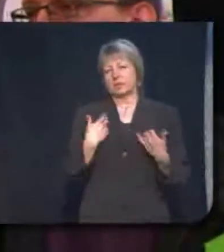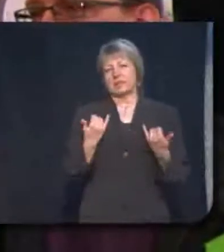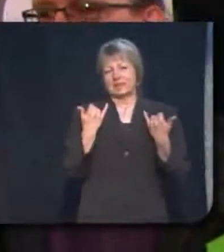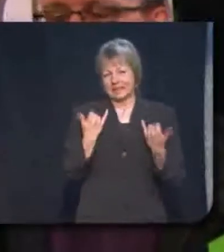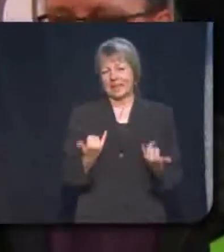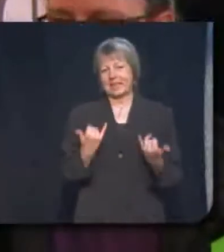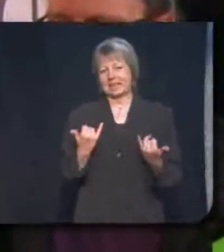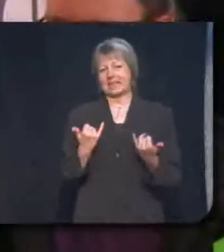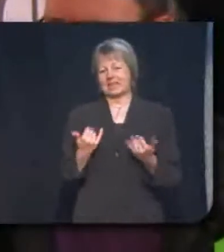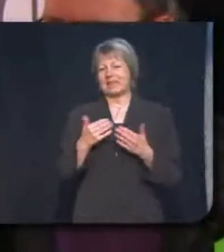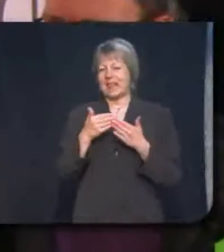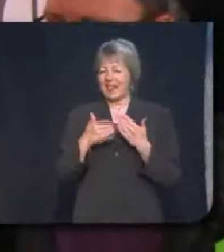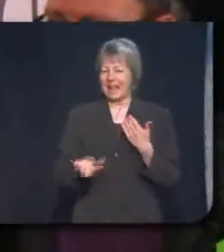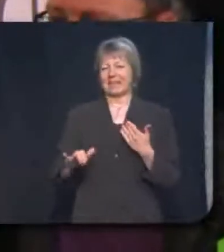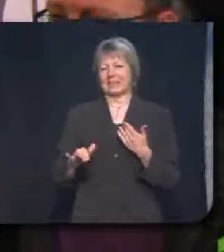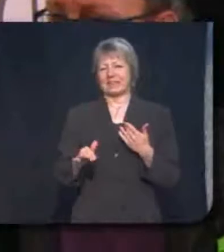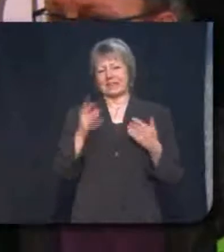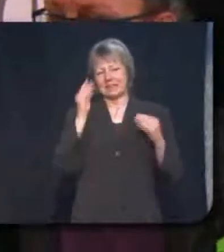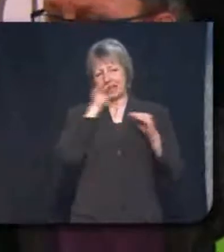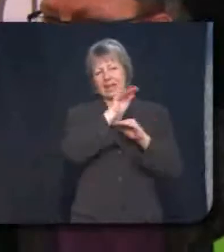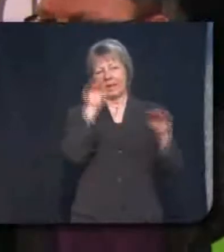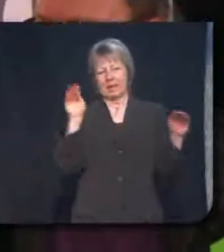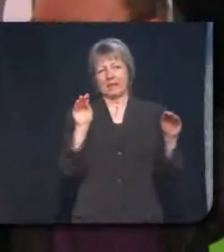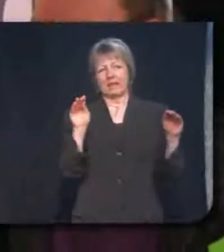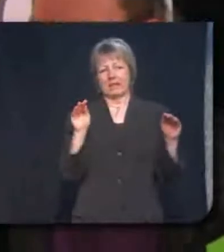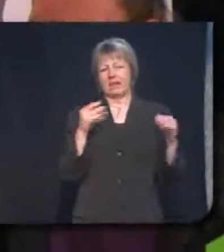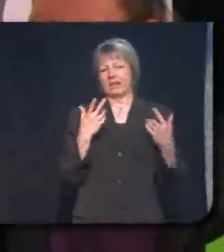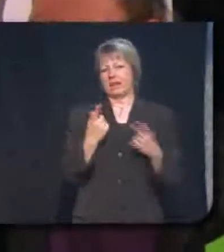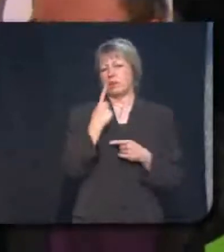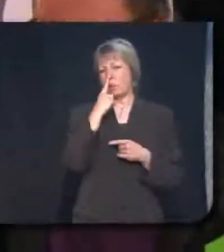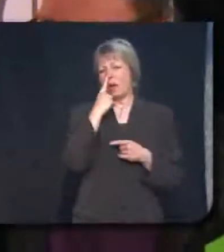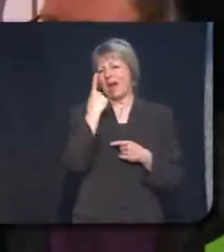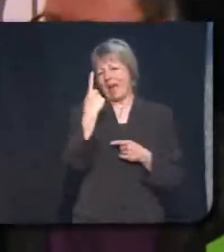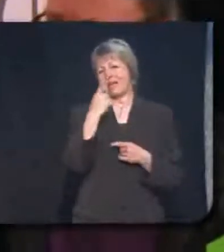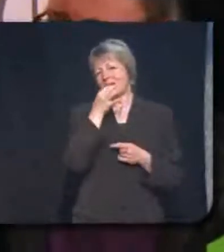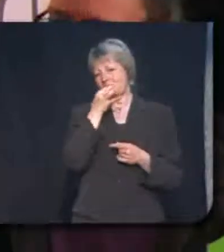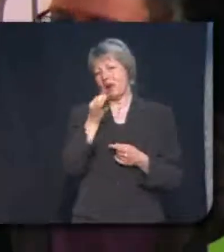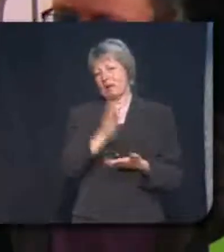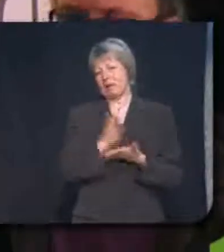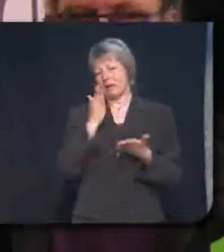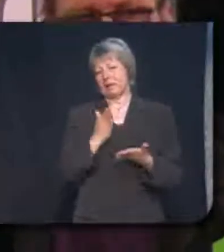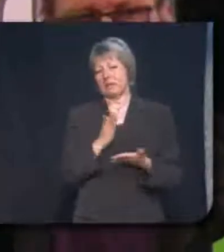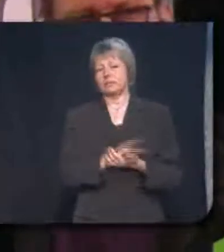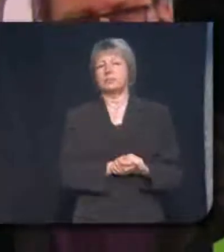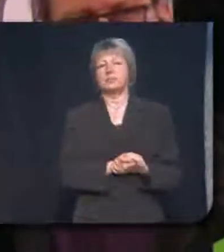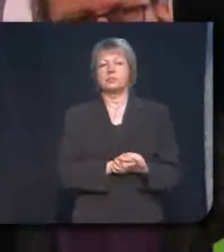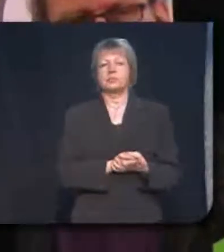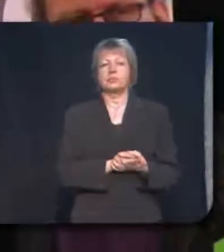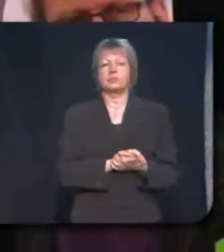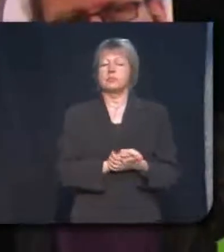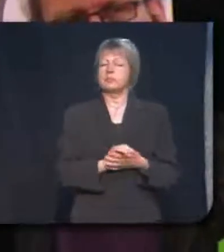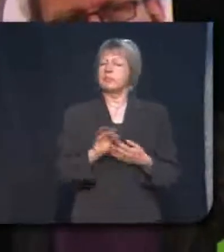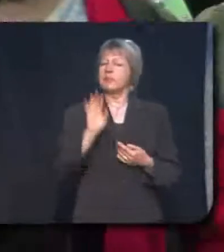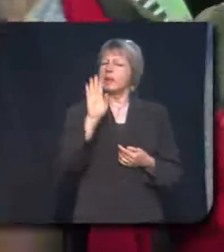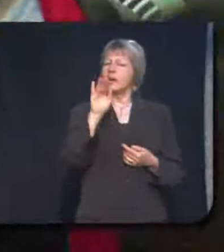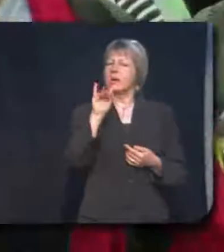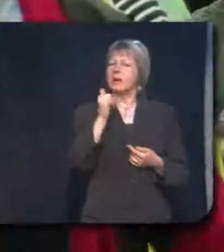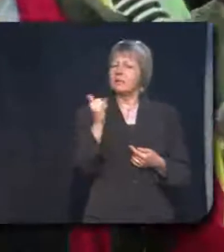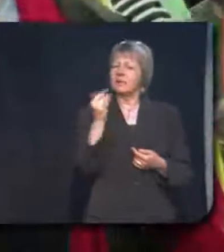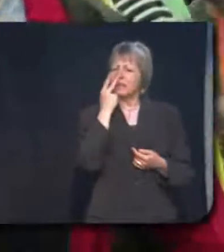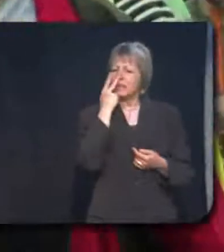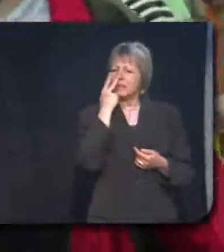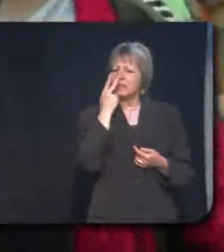appelliere an der Stelle aber wirklich an alle danach gehenden eine Frage pro gibt es im Grunde genommen gibt es einen